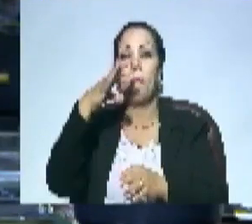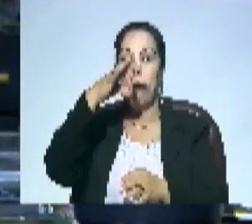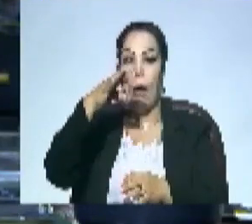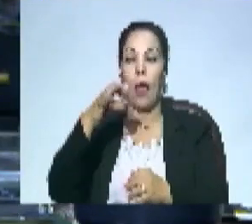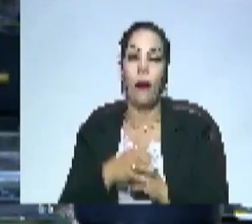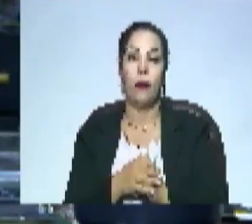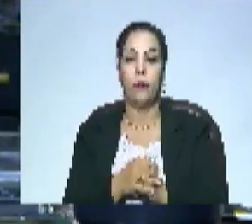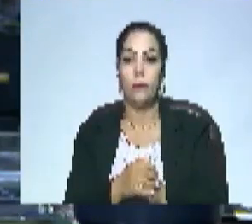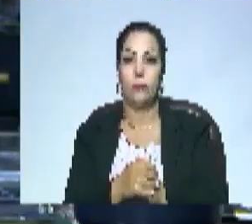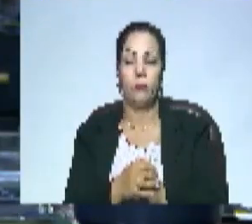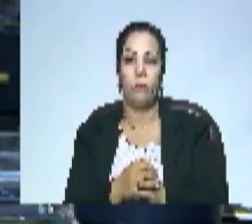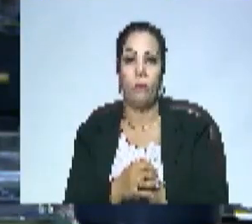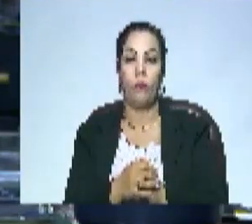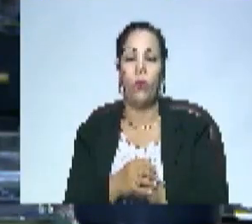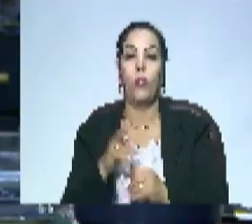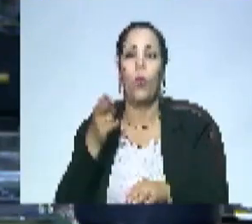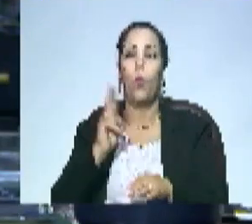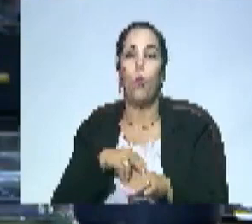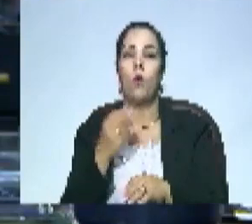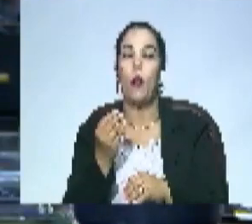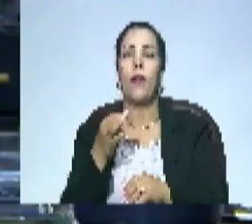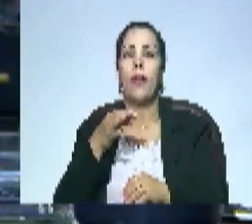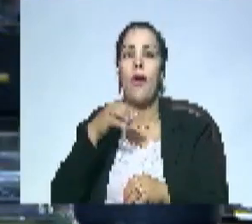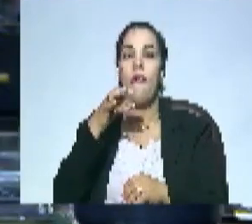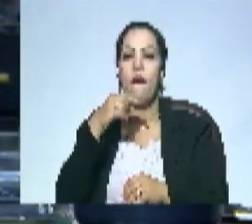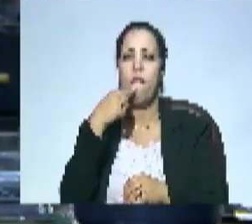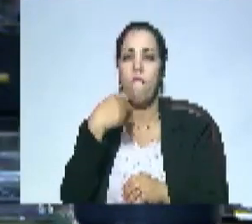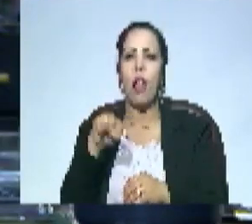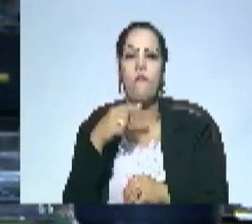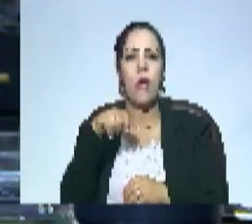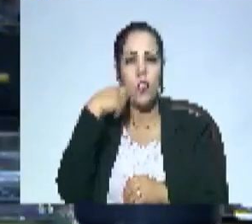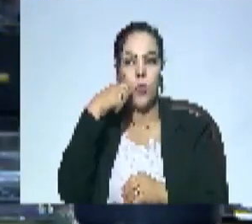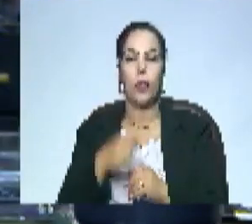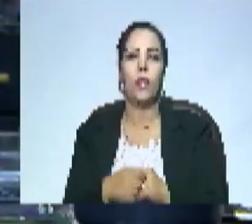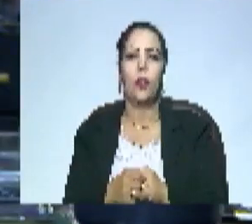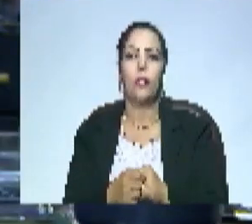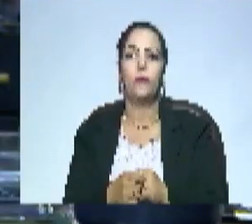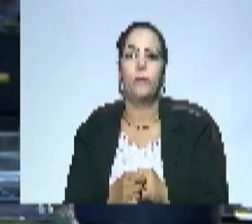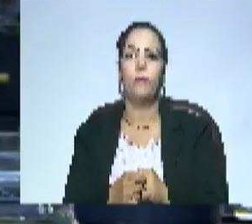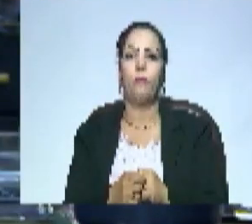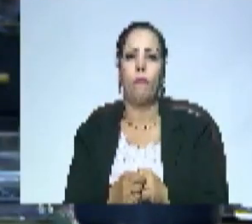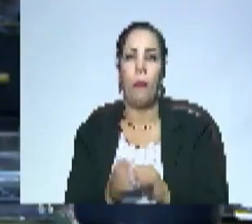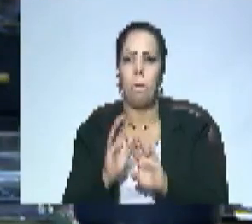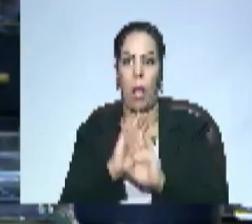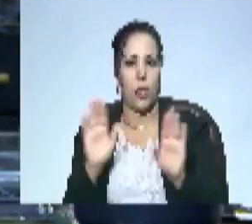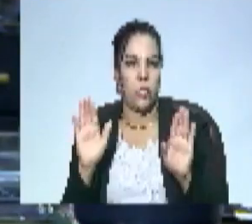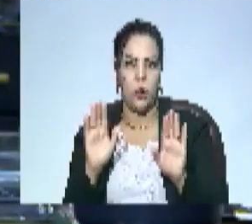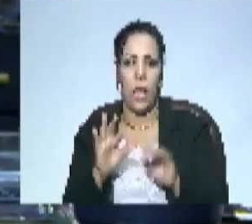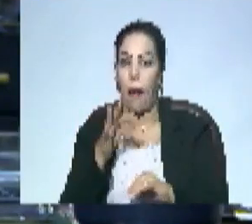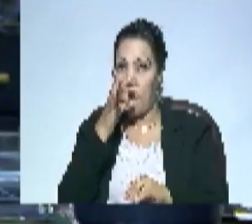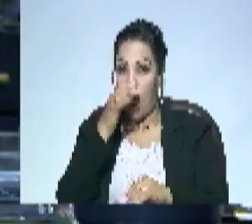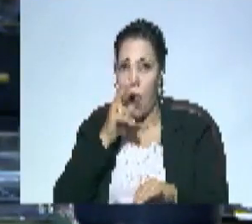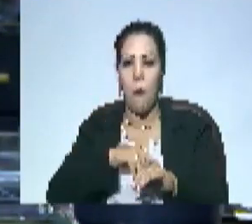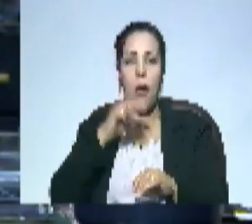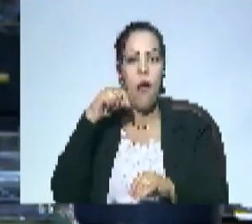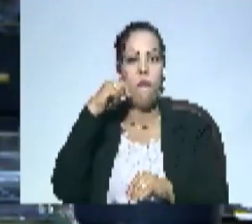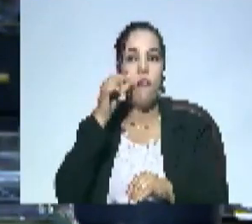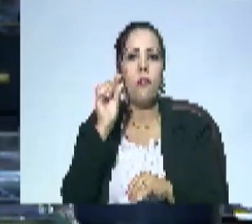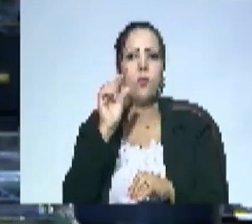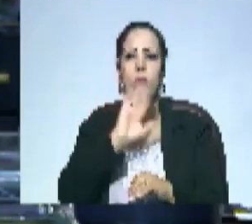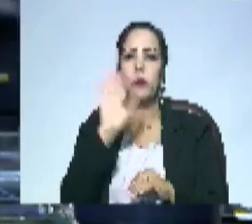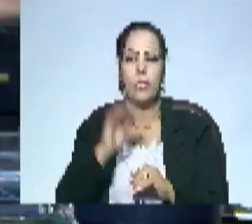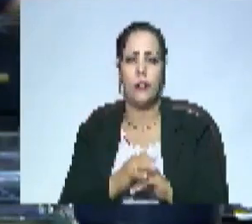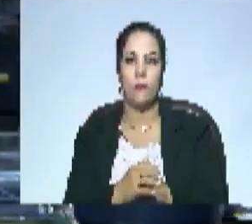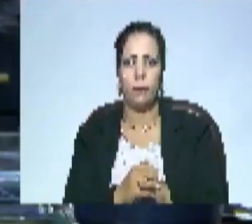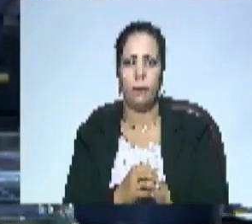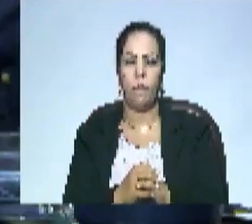ملح وشويه فلفل اسمر فقط لا غير كده